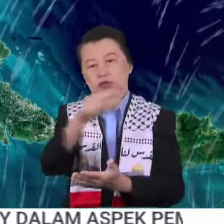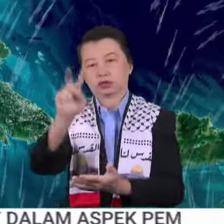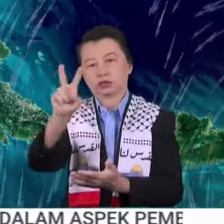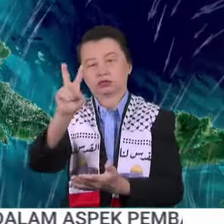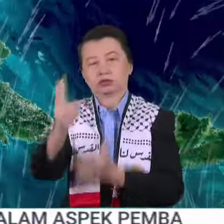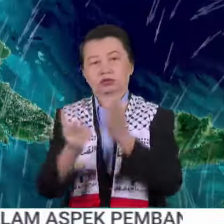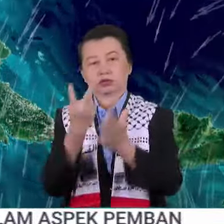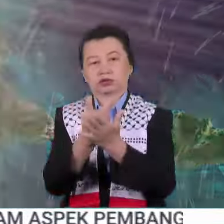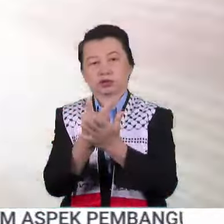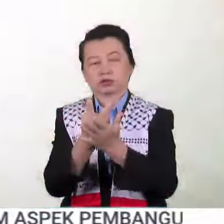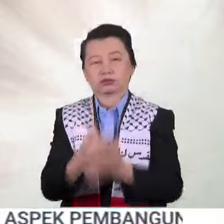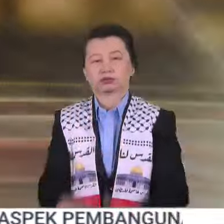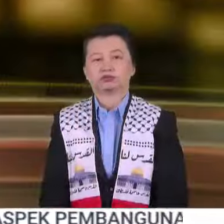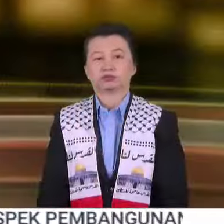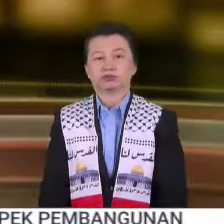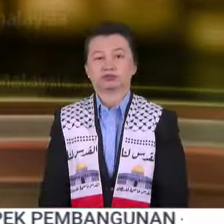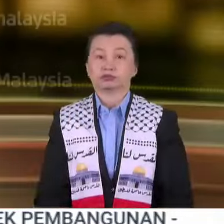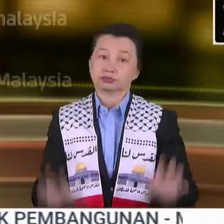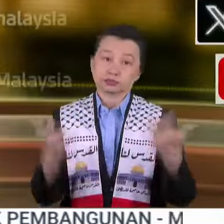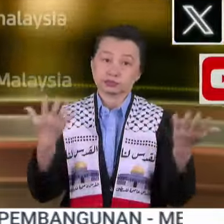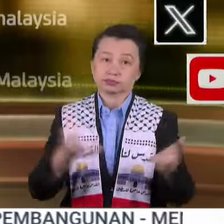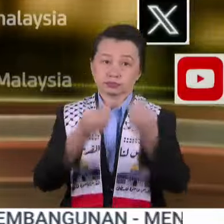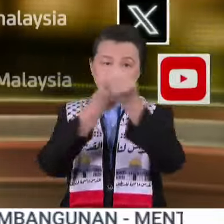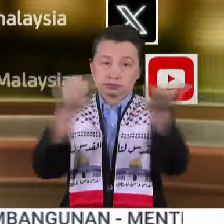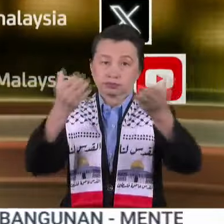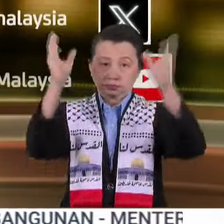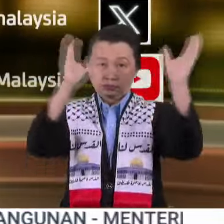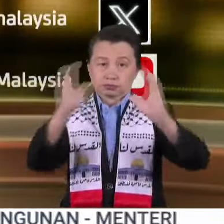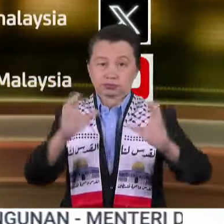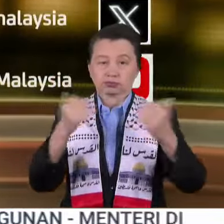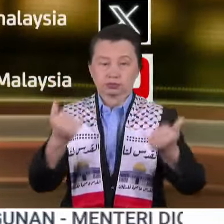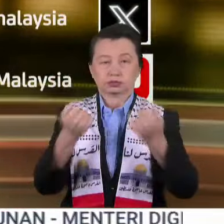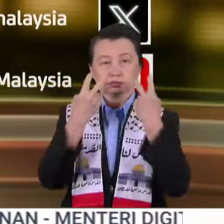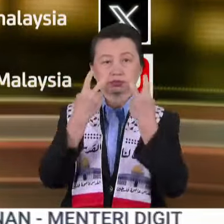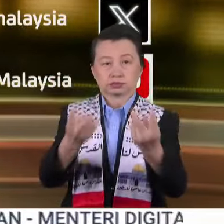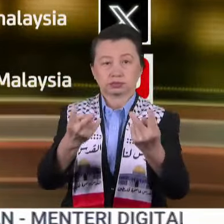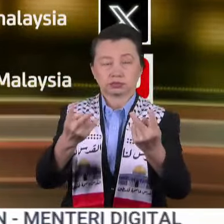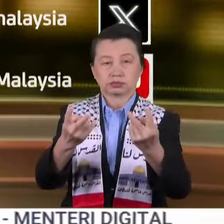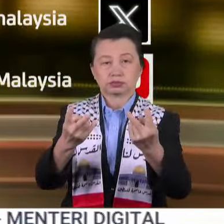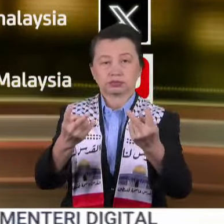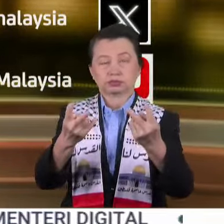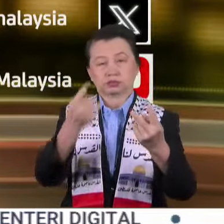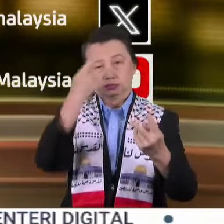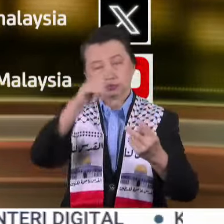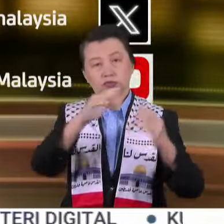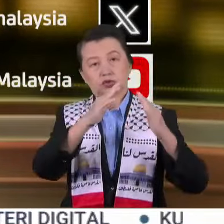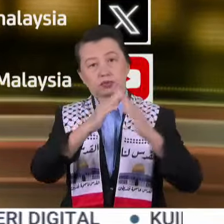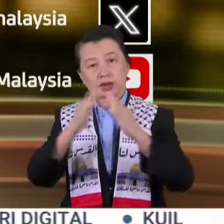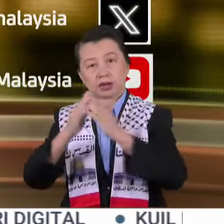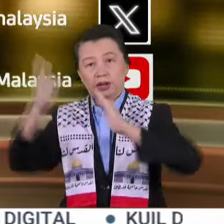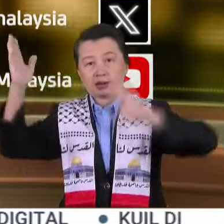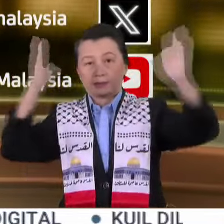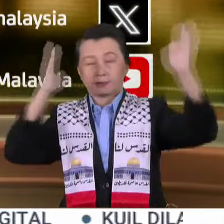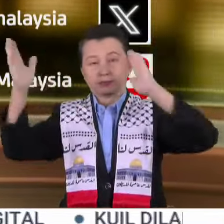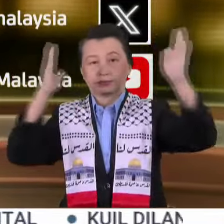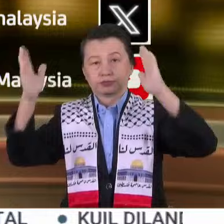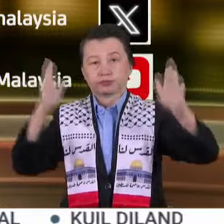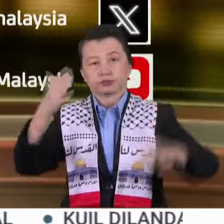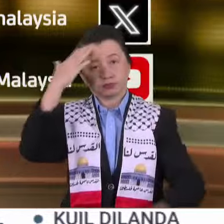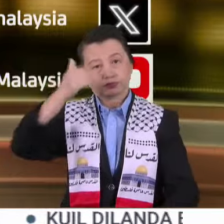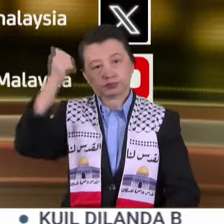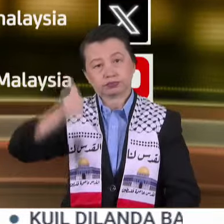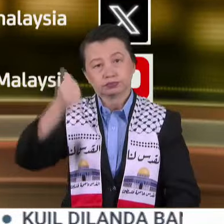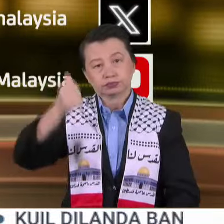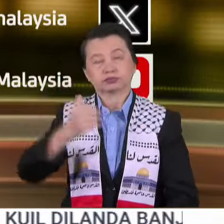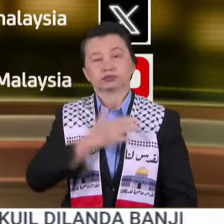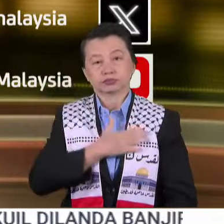jam daripada sekarang. Sekian dahulu info cuaca buat kali ini. Sebelum berpisah, kita lihat tinjauan cuaca bagi bandar-bandar utama di seluruh negara.